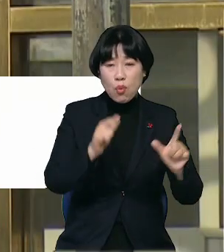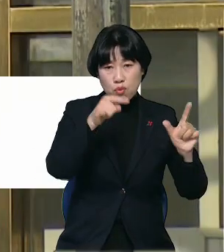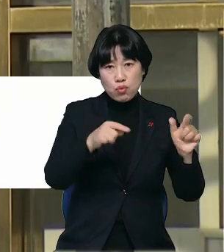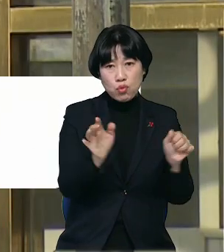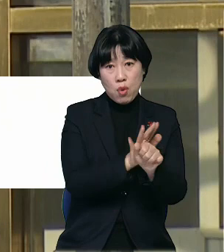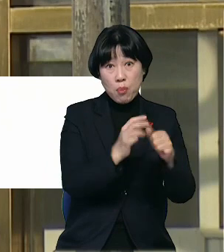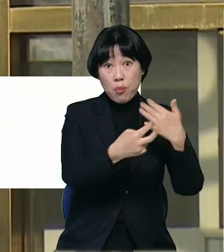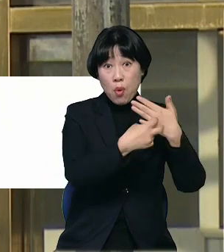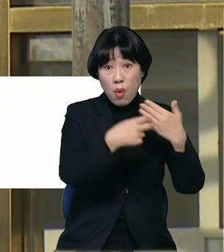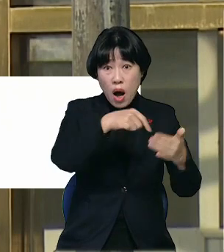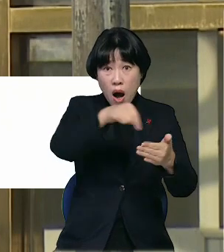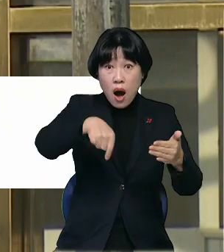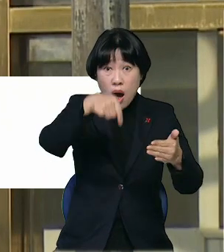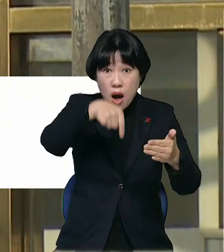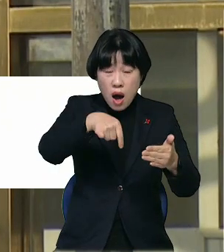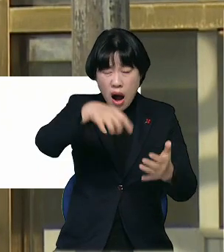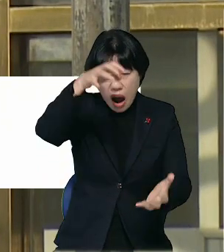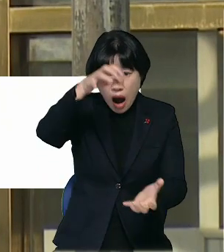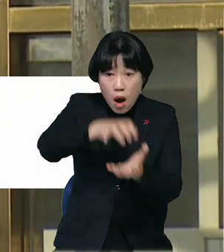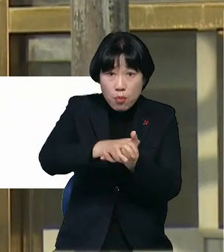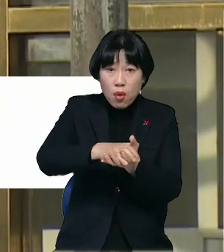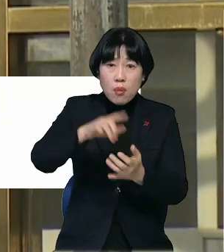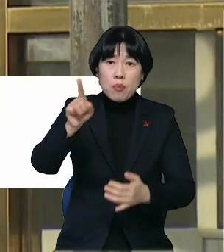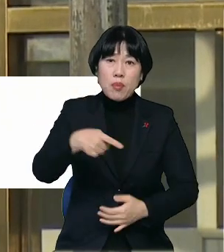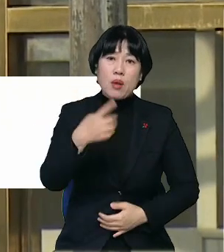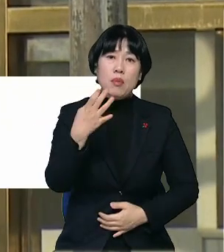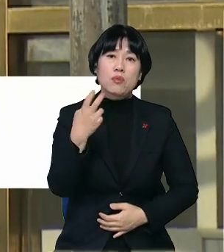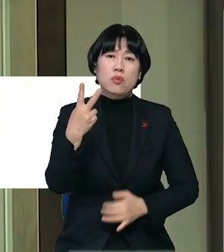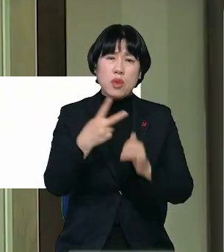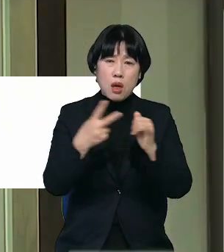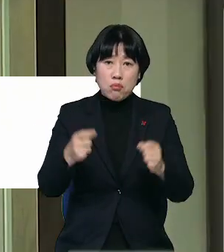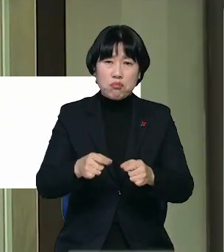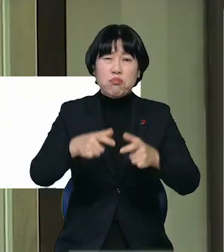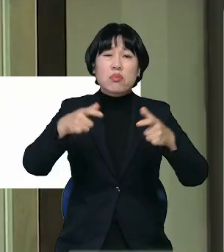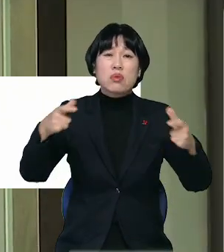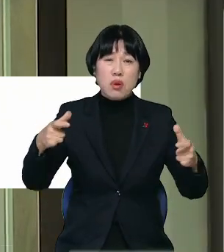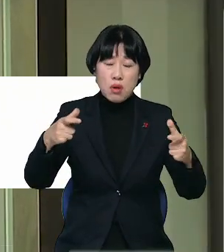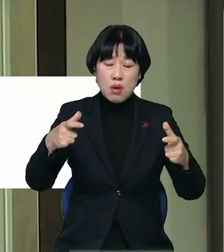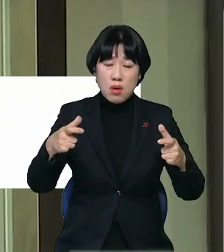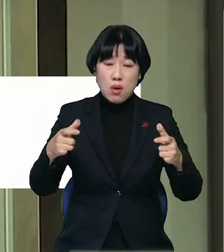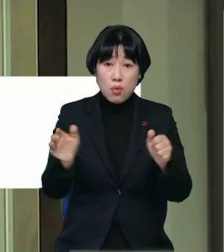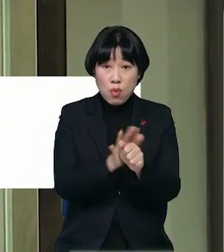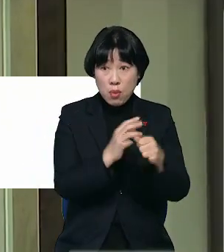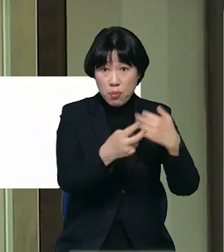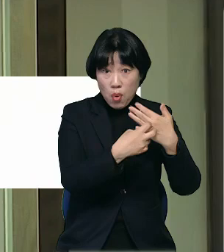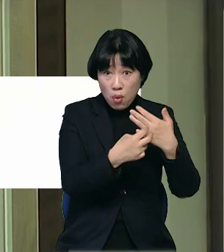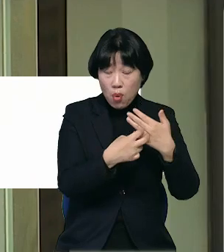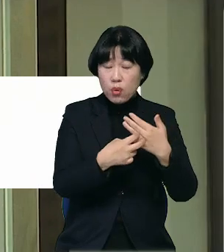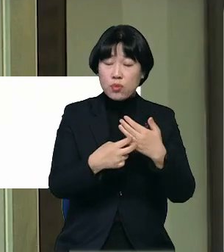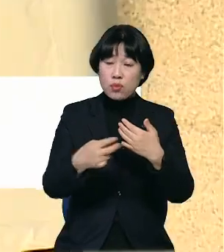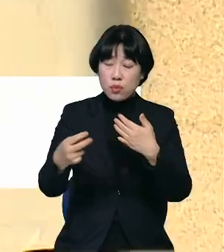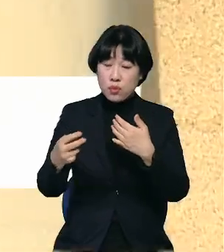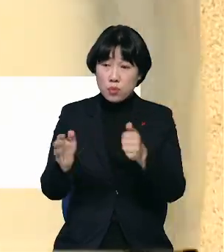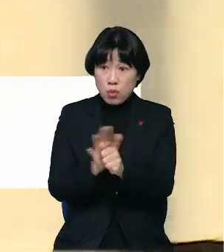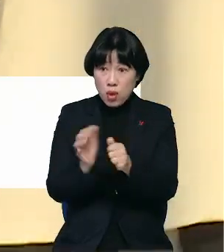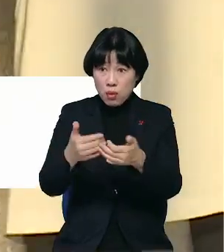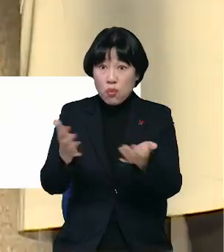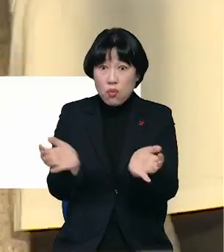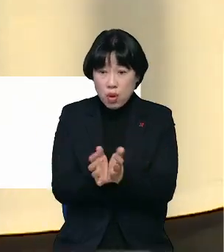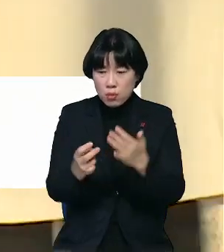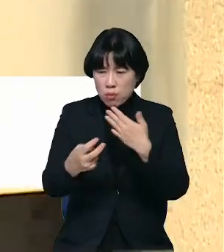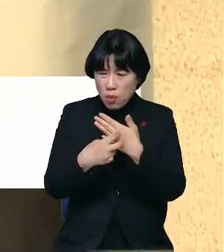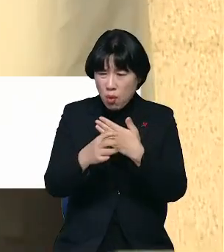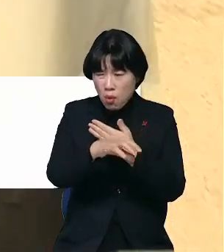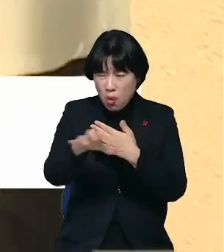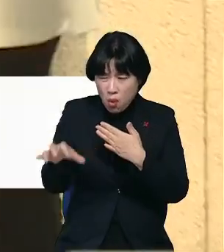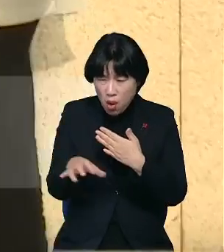동구의 요양병원에서만 누적 확진자가 142명으로 늘어나는 등 요양병원과 요양원, 의료기관에서 집단